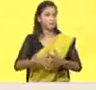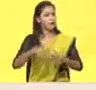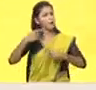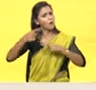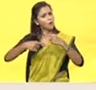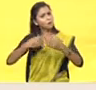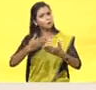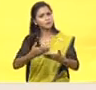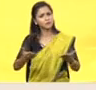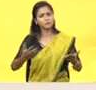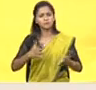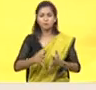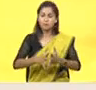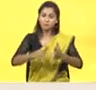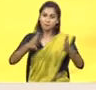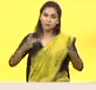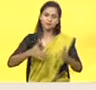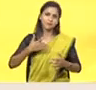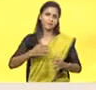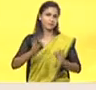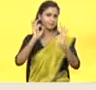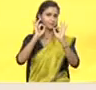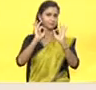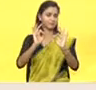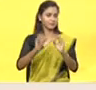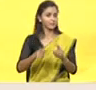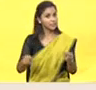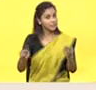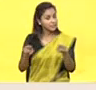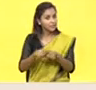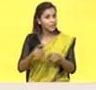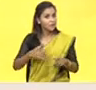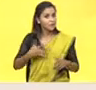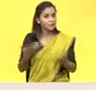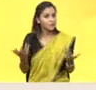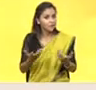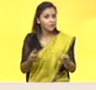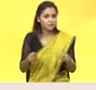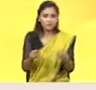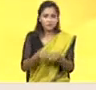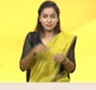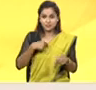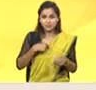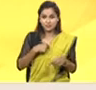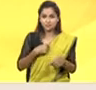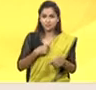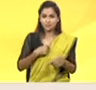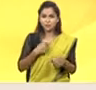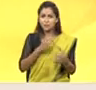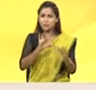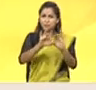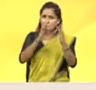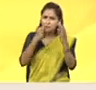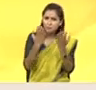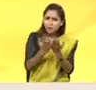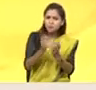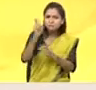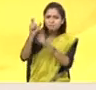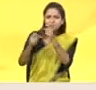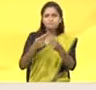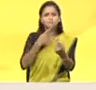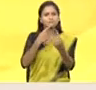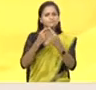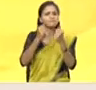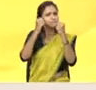हमेशा बहुत अच्छा लगता है। ऐसा लगता है जैसे मैं अपने परिवारजनों के साथ